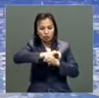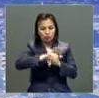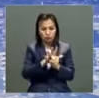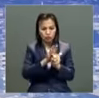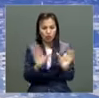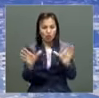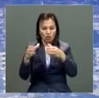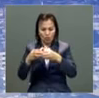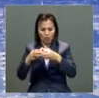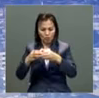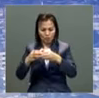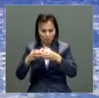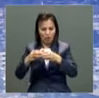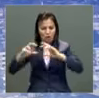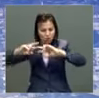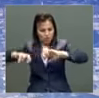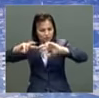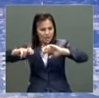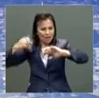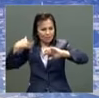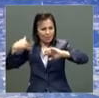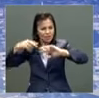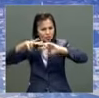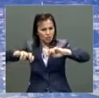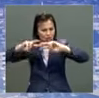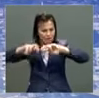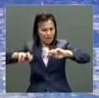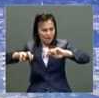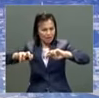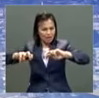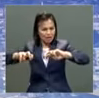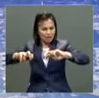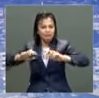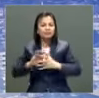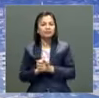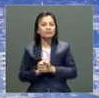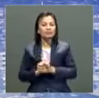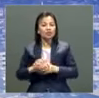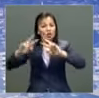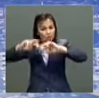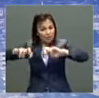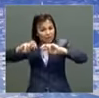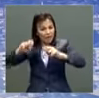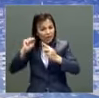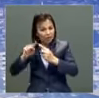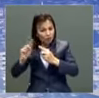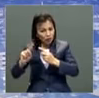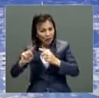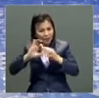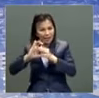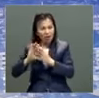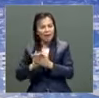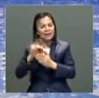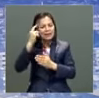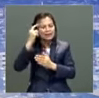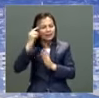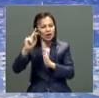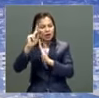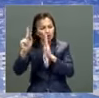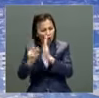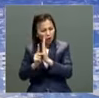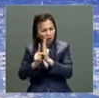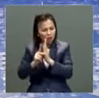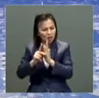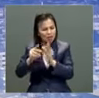หนึ่งกำลังศึกษาด้านนี้อยู่เราเรียกว่าเป็น exit strategy นะครับหรือการที่จะผ่อนคลายกฎลงมานี่แ